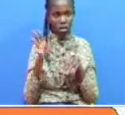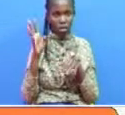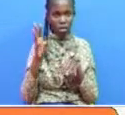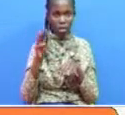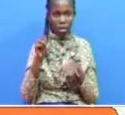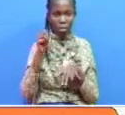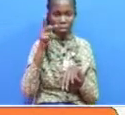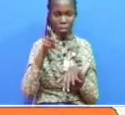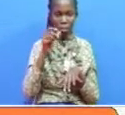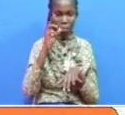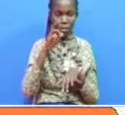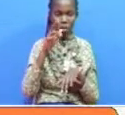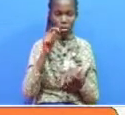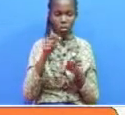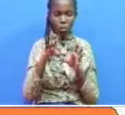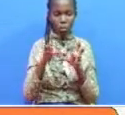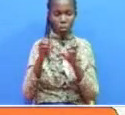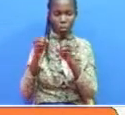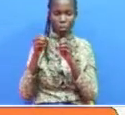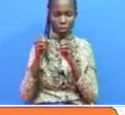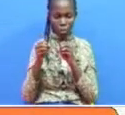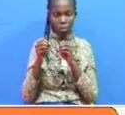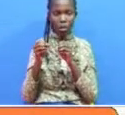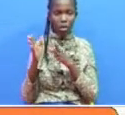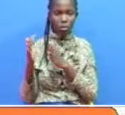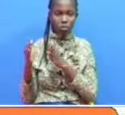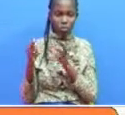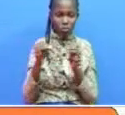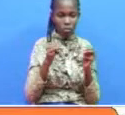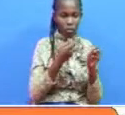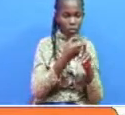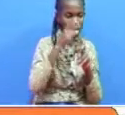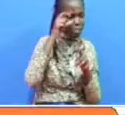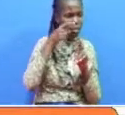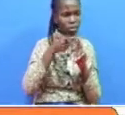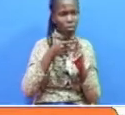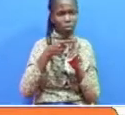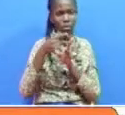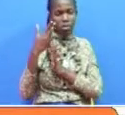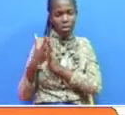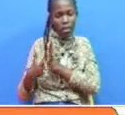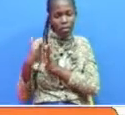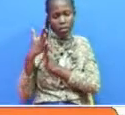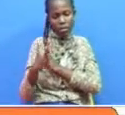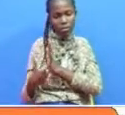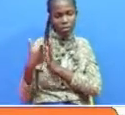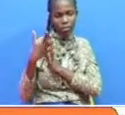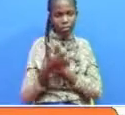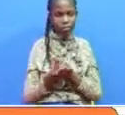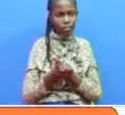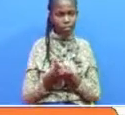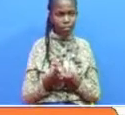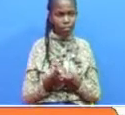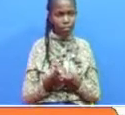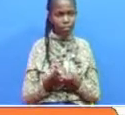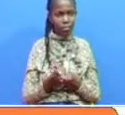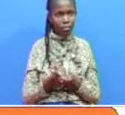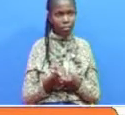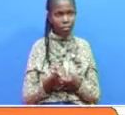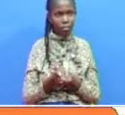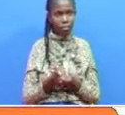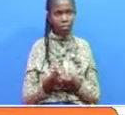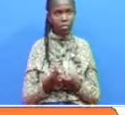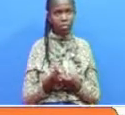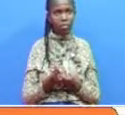poti bandari. Imehamishwa Mombasa, imepelekwa Naiva. Sasa wakati hiyo wana